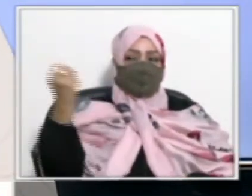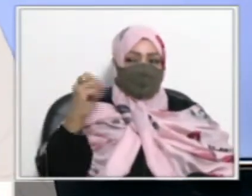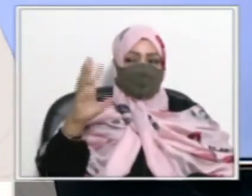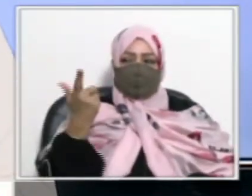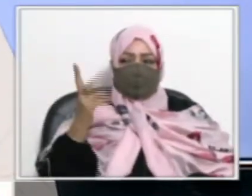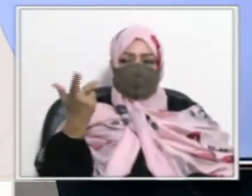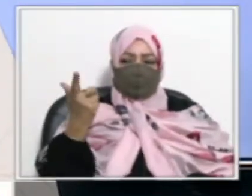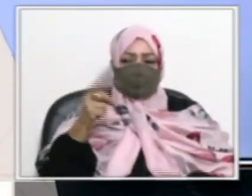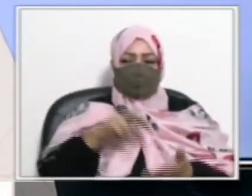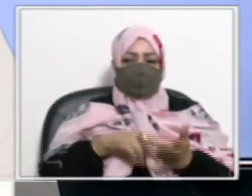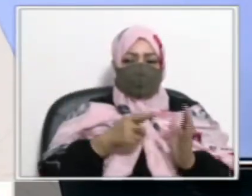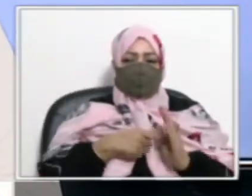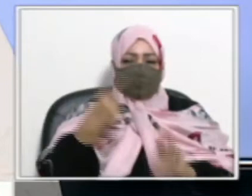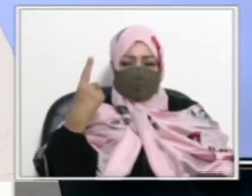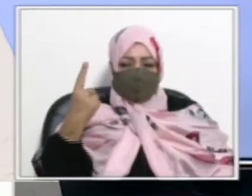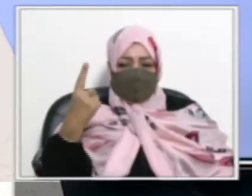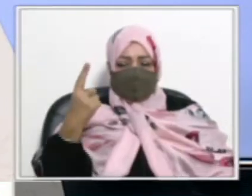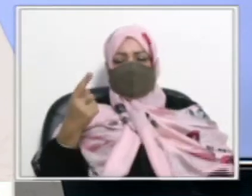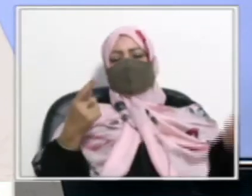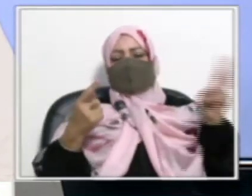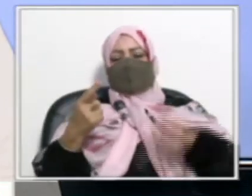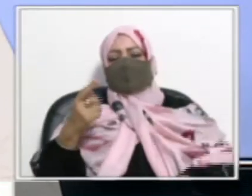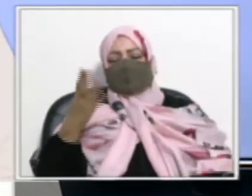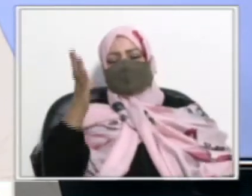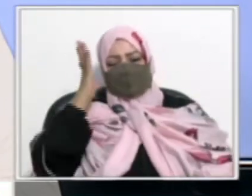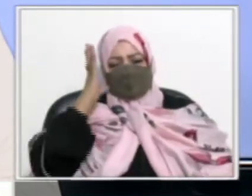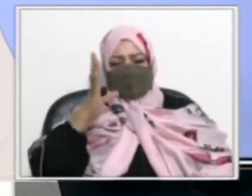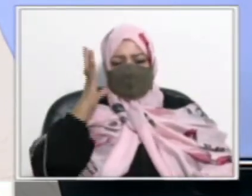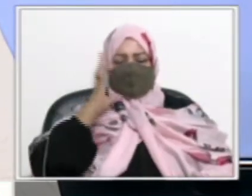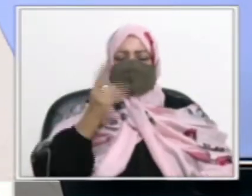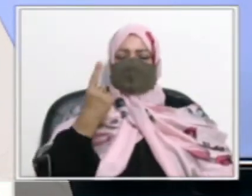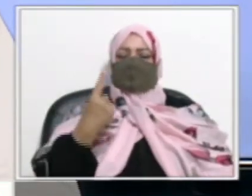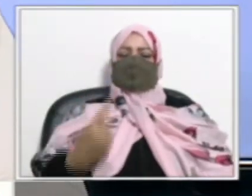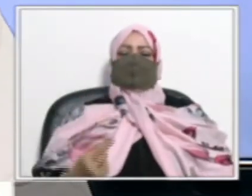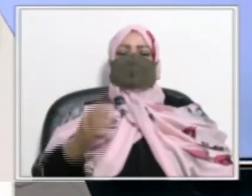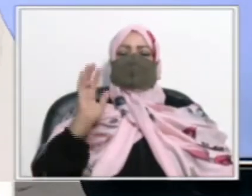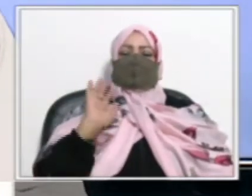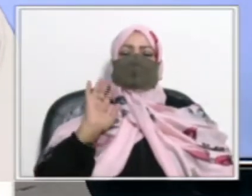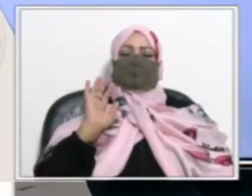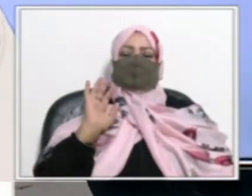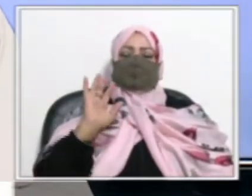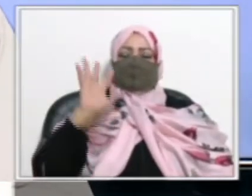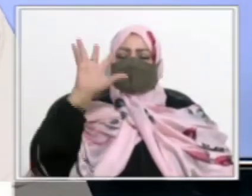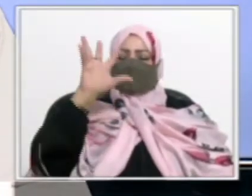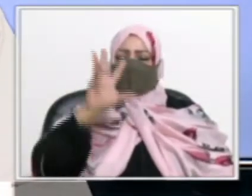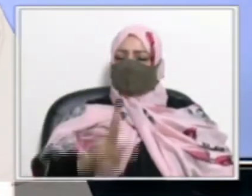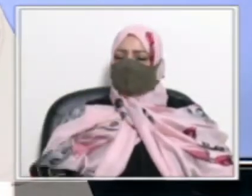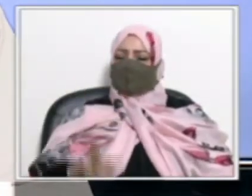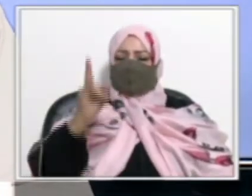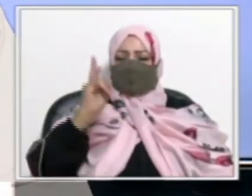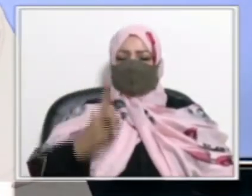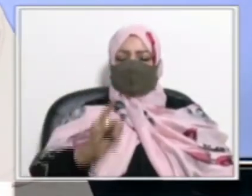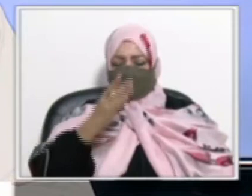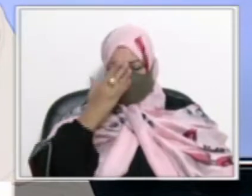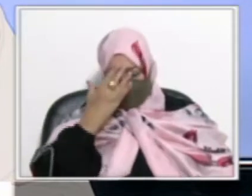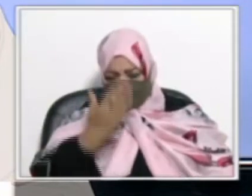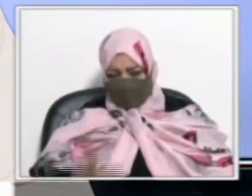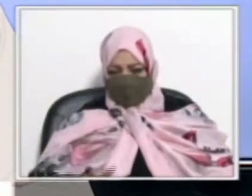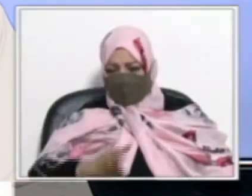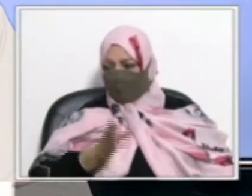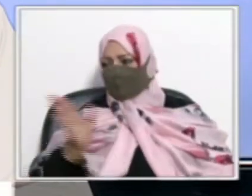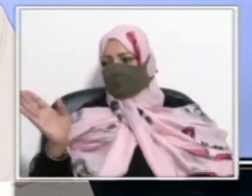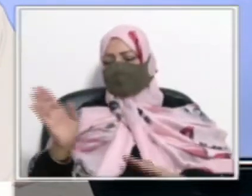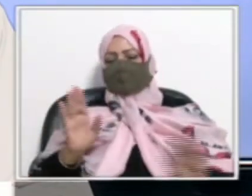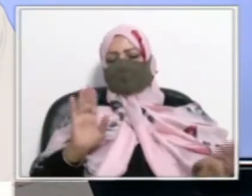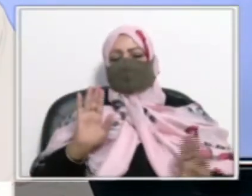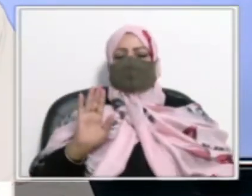تسجد إن كان زيادة بعد السلام وإن كان نقص قبل السلام. وأما إن نسي النوافل